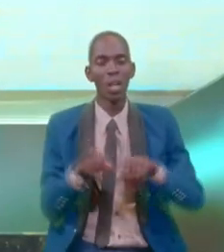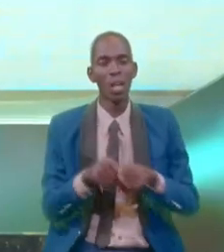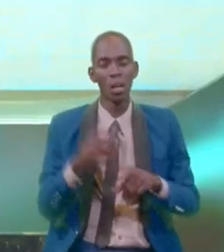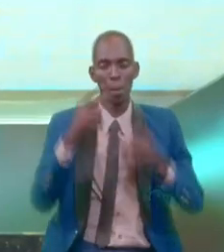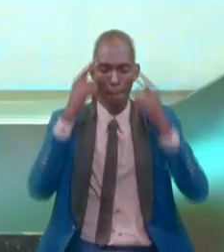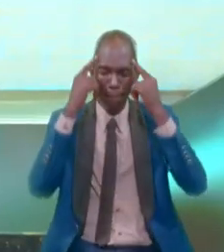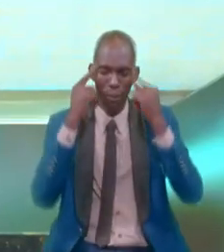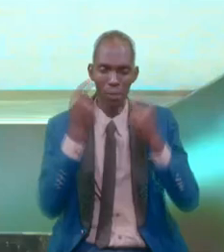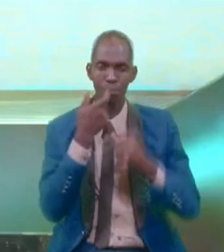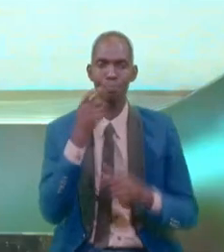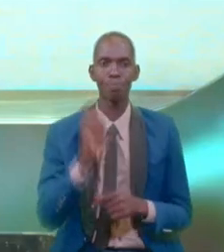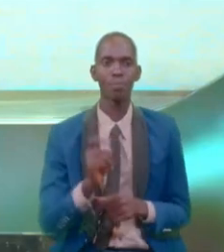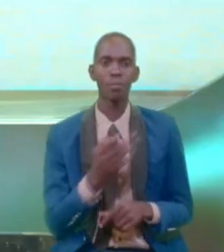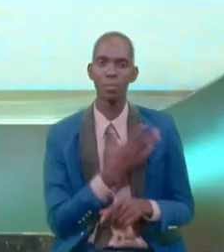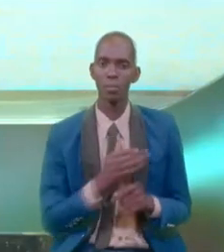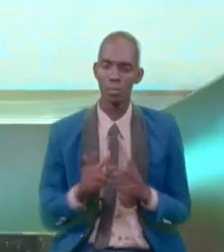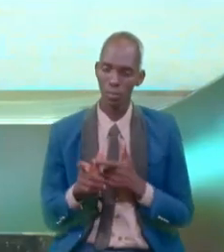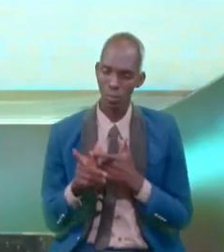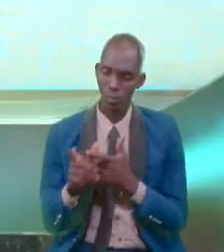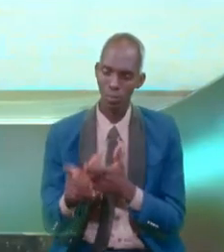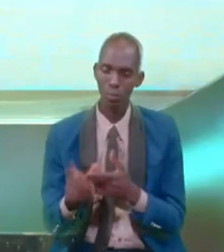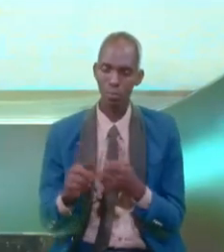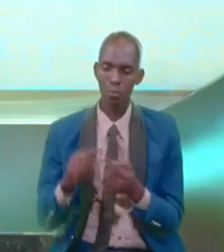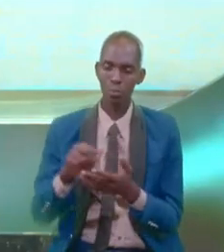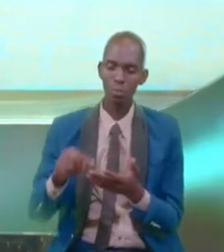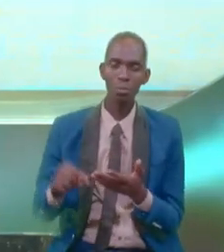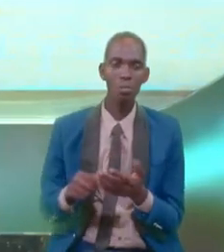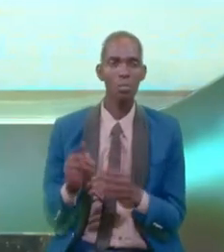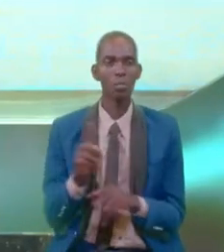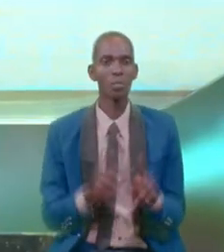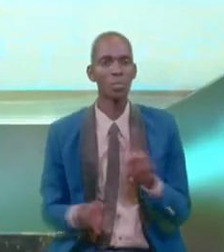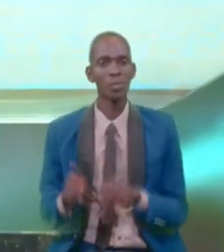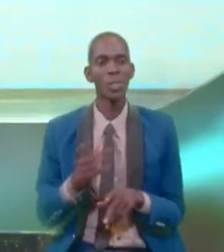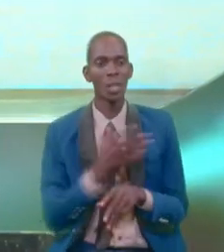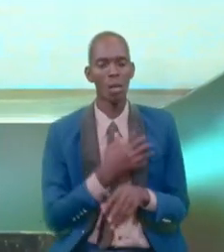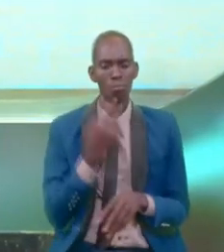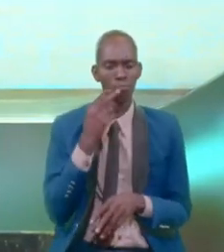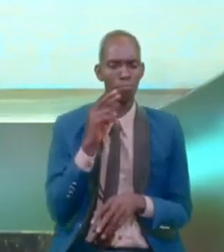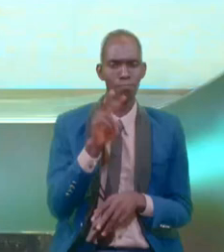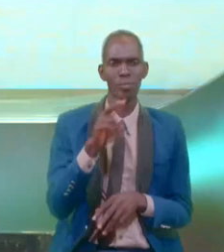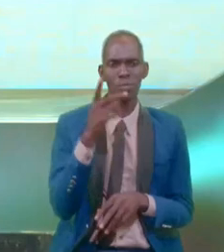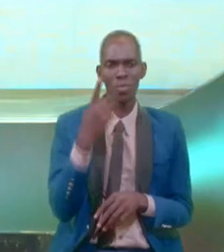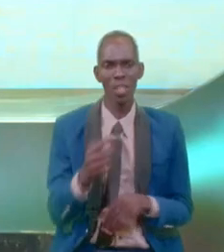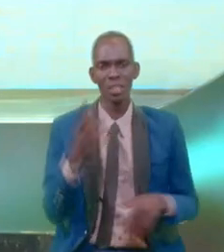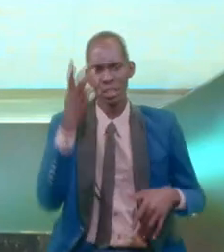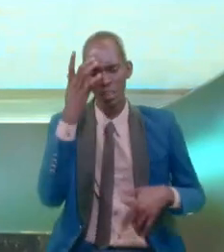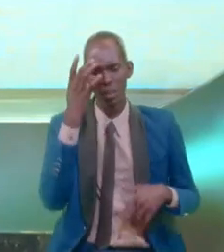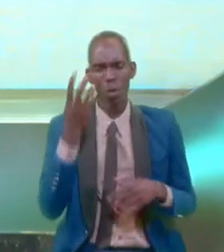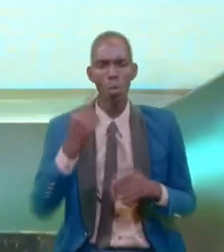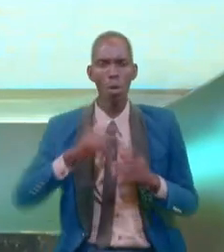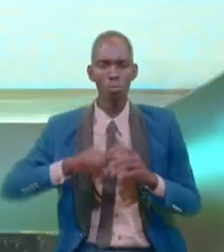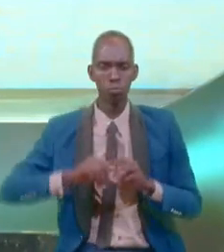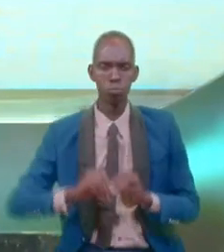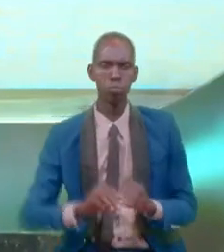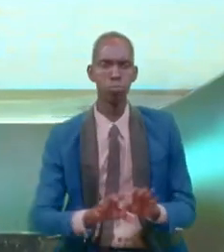Aaron prit le brasier comme Moïse avait dit et courut au milieu de l'assemblée. Et voici, la plaie